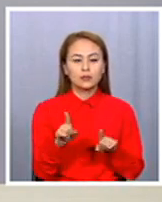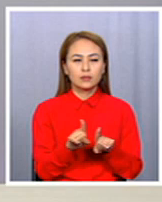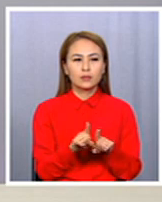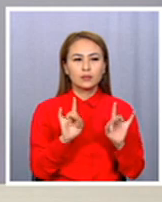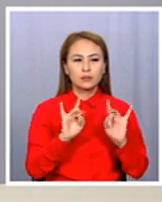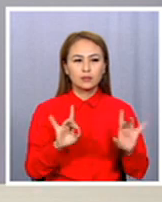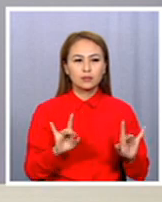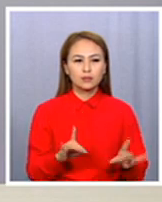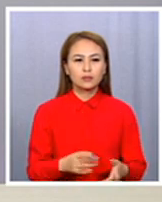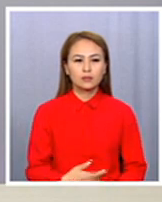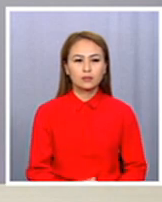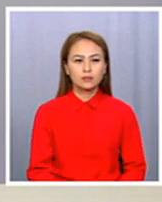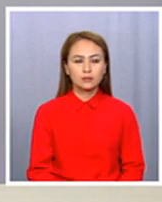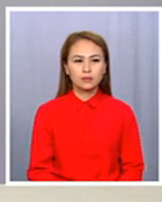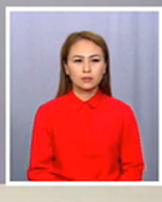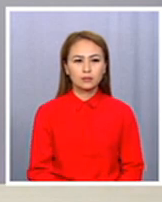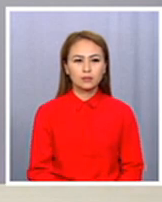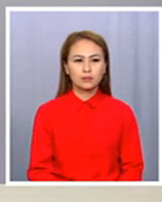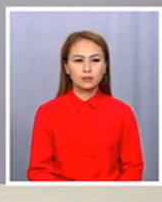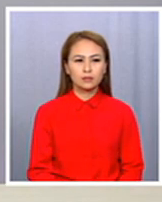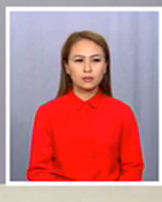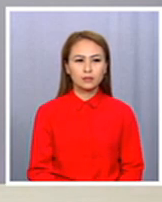әңгімесі. Бүгінгі